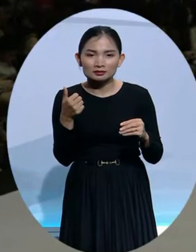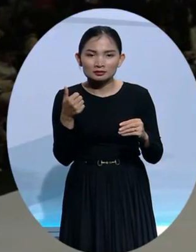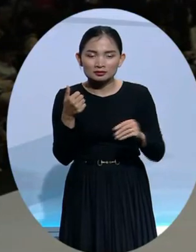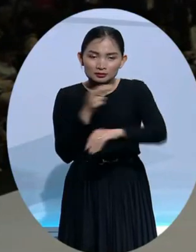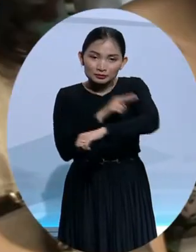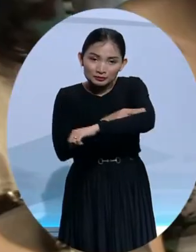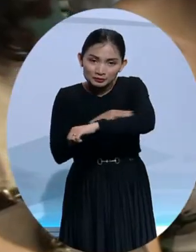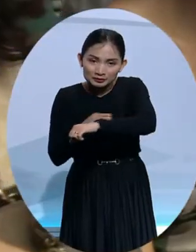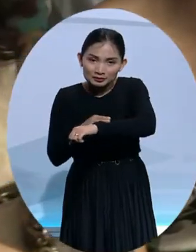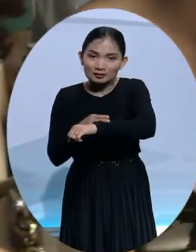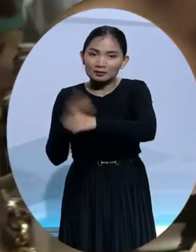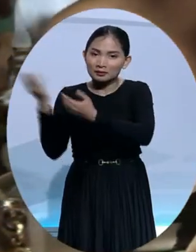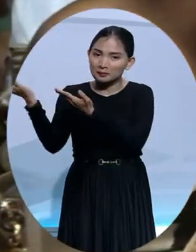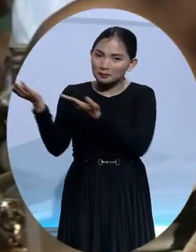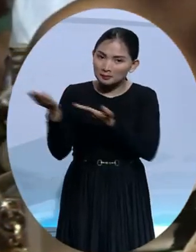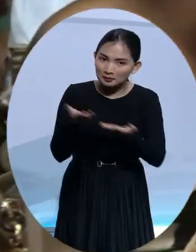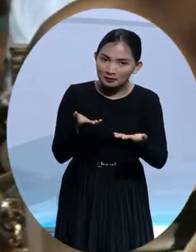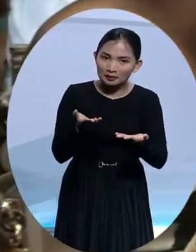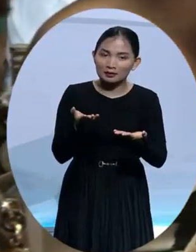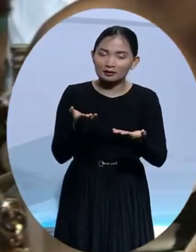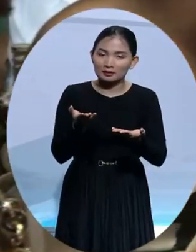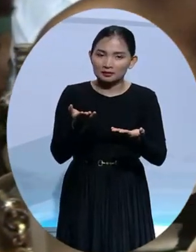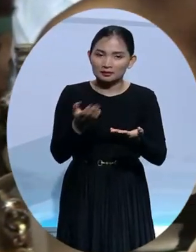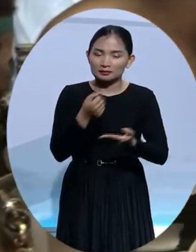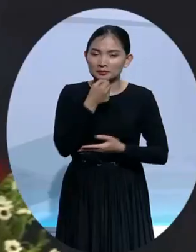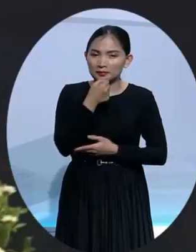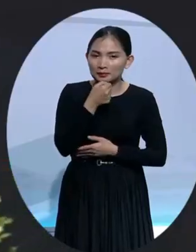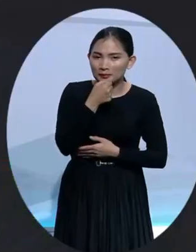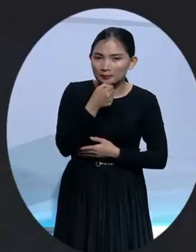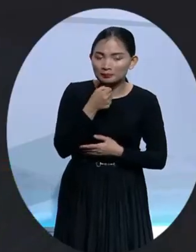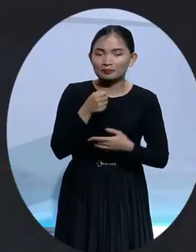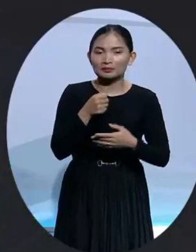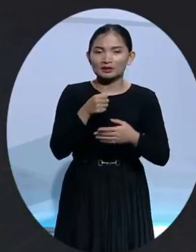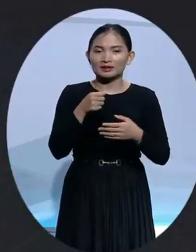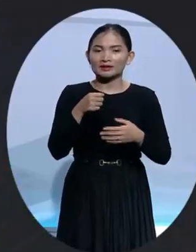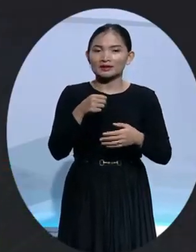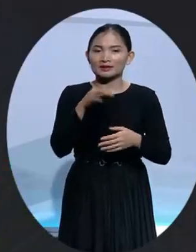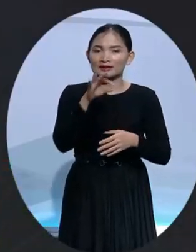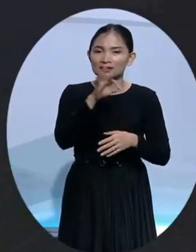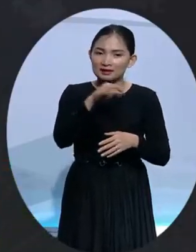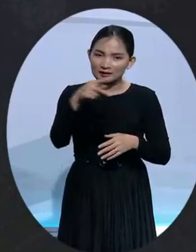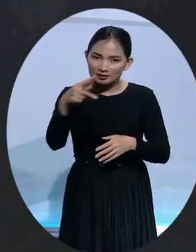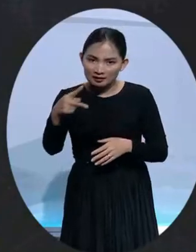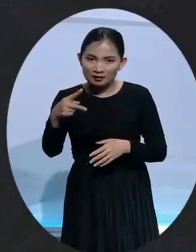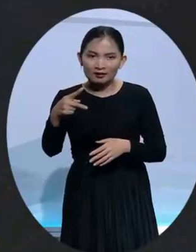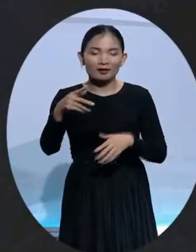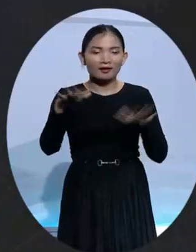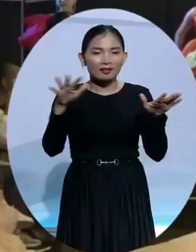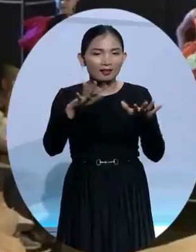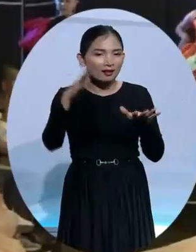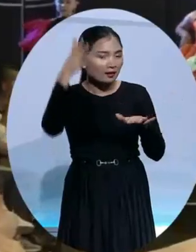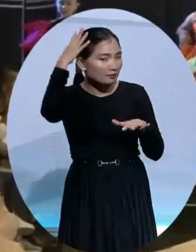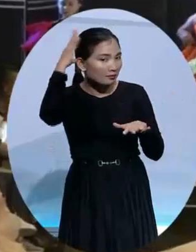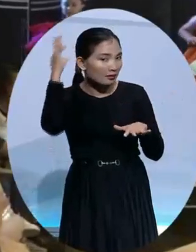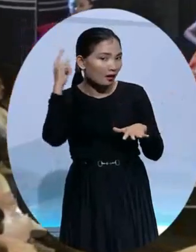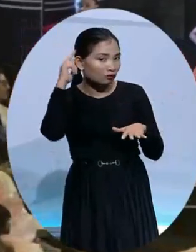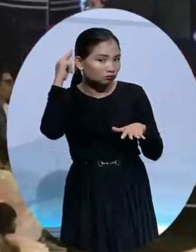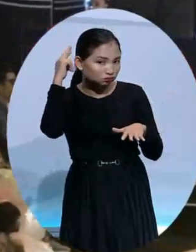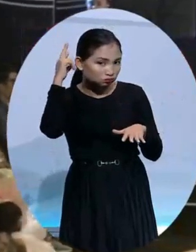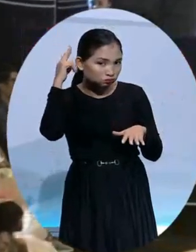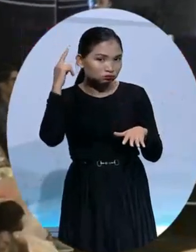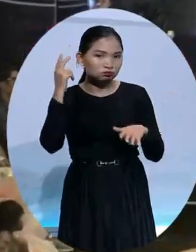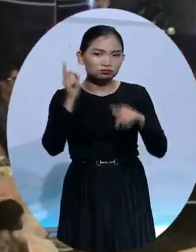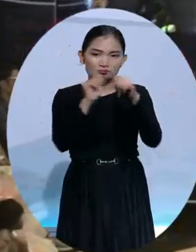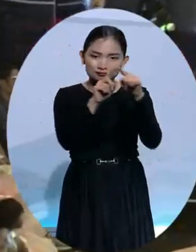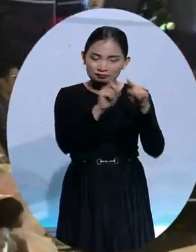chuyên gia đào tạo, nhà thiết kế, nhà tạo mẫu tóc, đạo diễn, người mẫu, chuyên gia trang điểm hàng đầu từ các quốc gia trên thế giới. 10 thí sinh đã